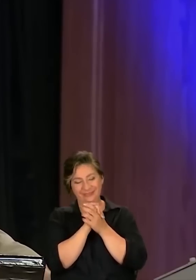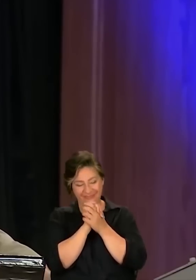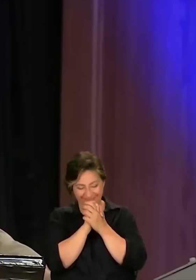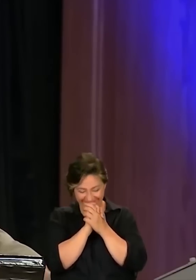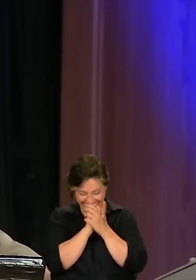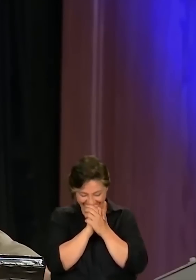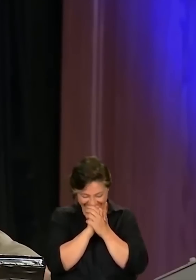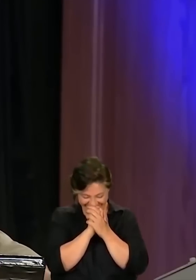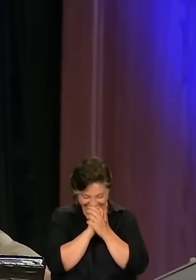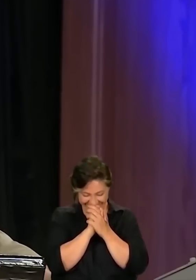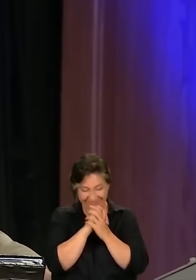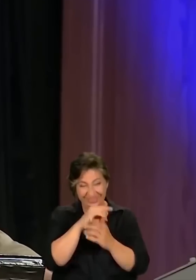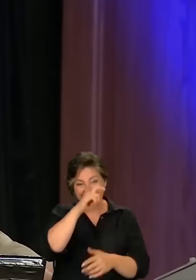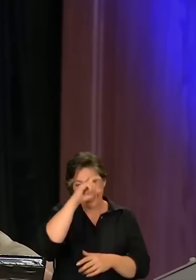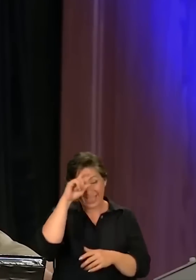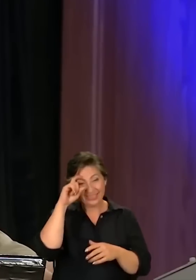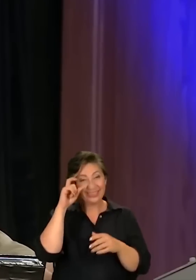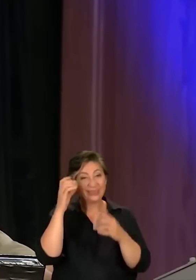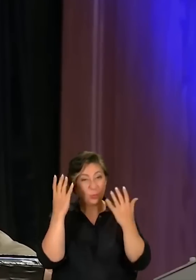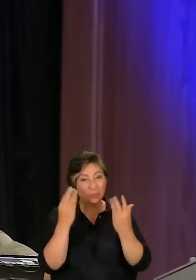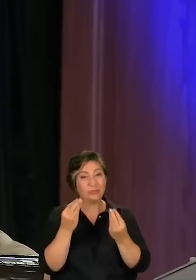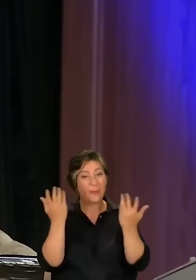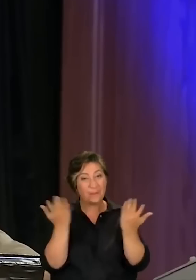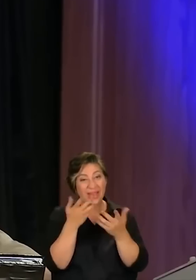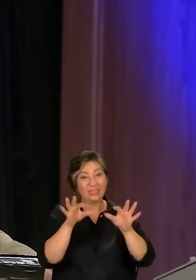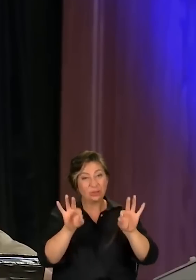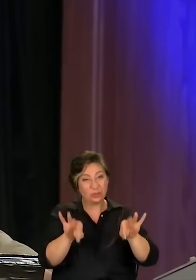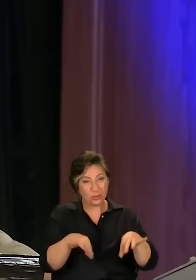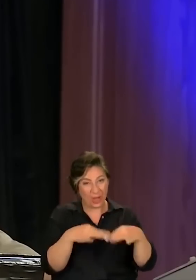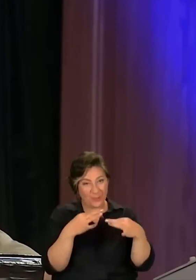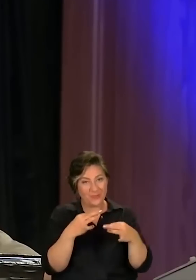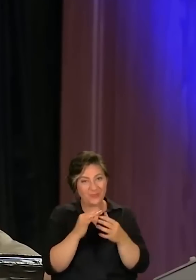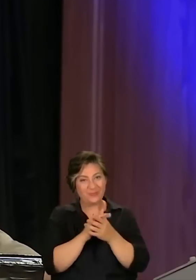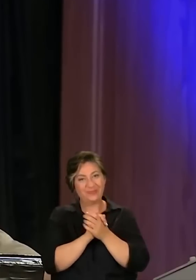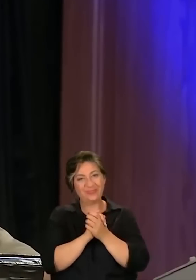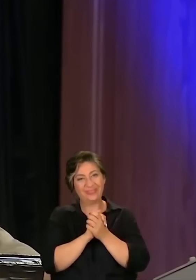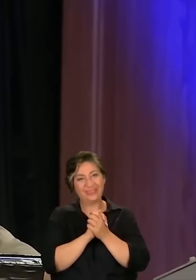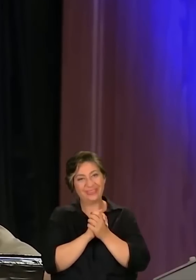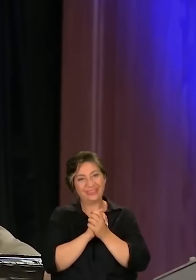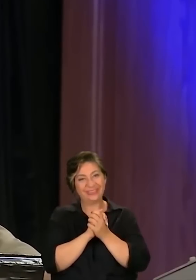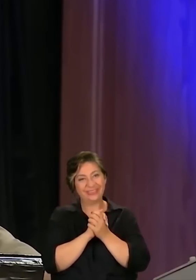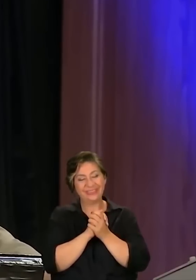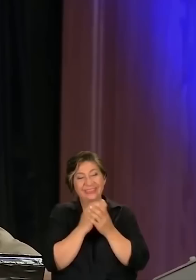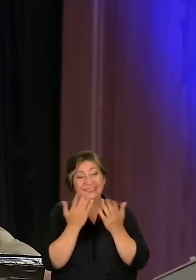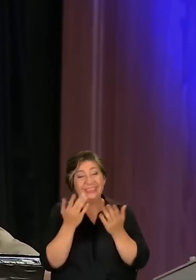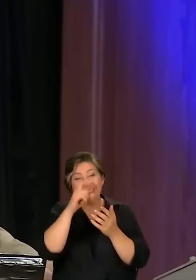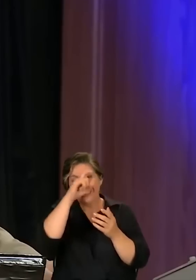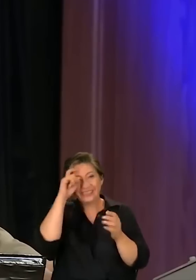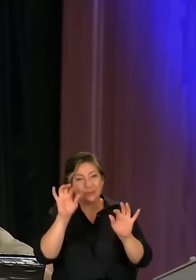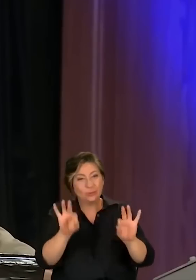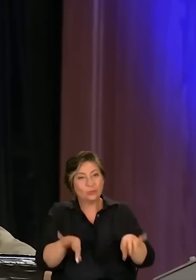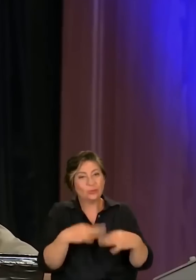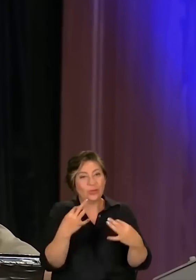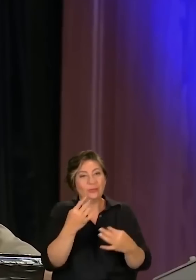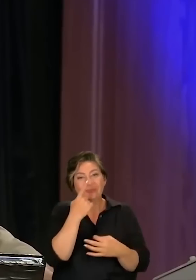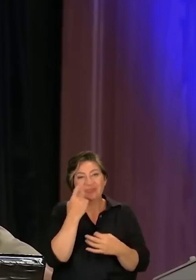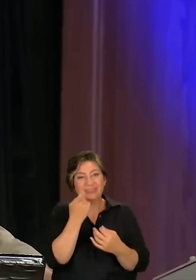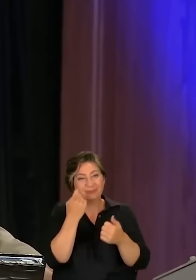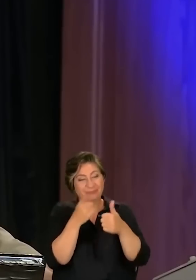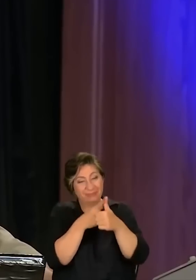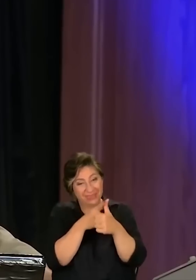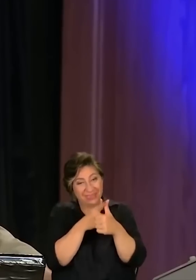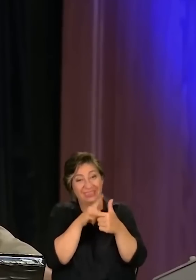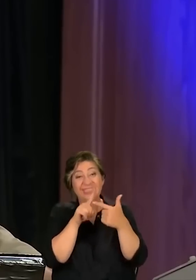Yaz sıcağında giydiğim çorap. Niye yaz sıcağında çorap giyiyorsun